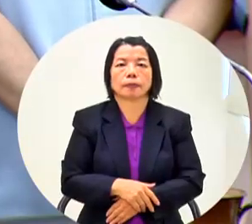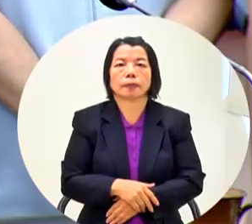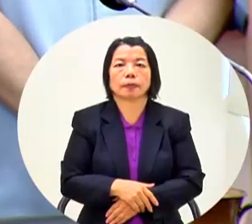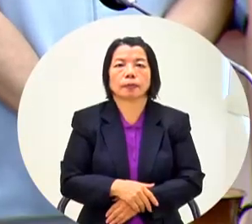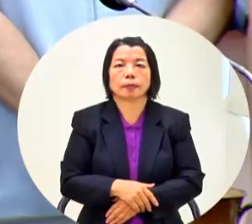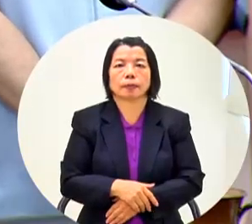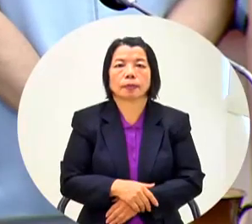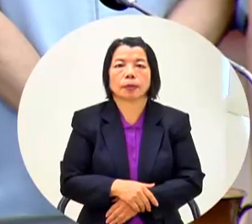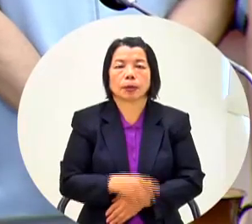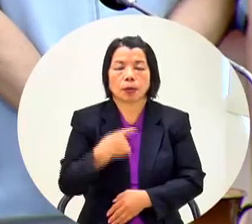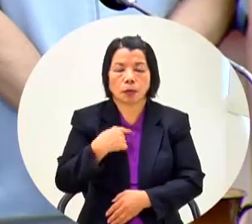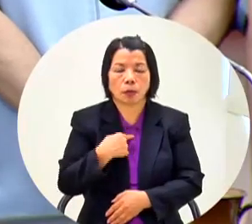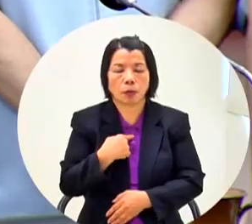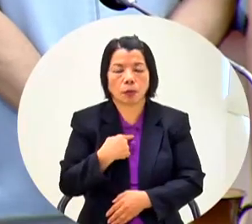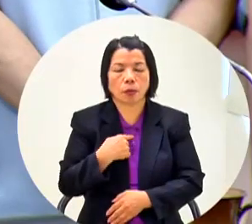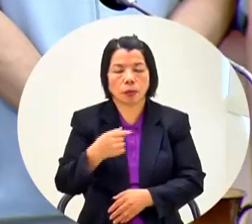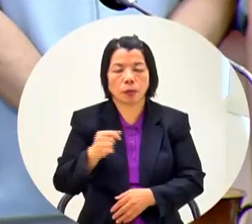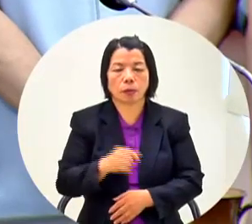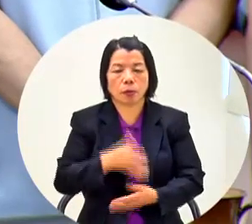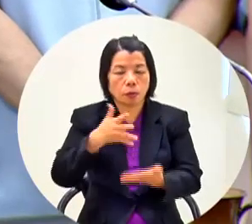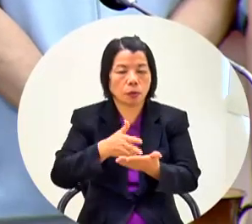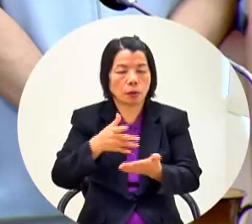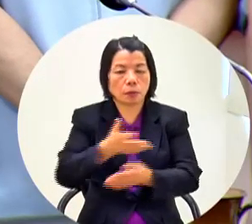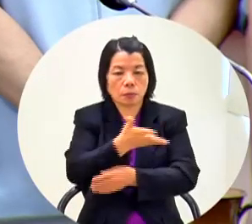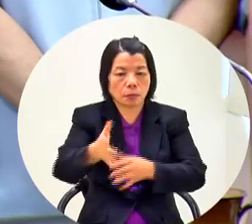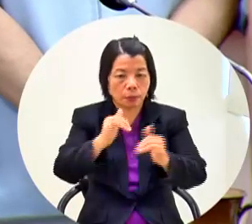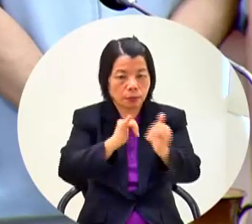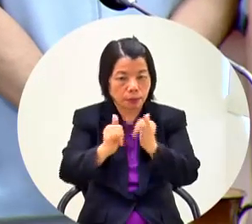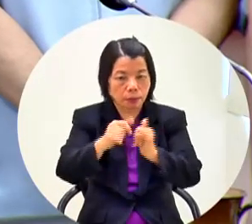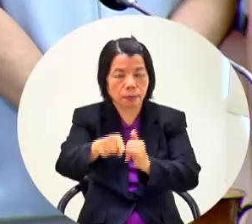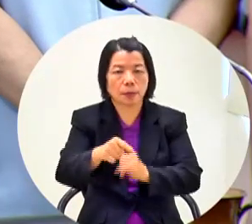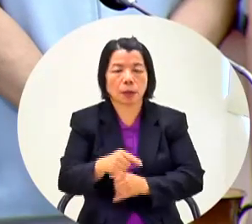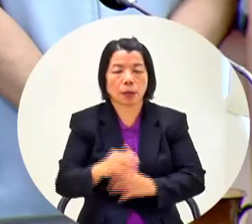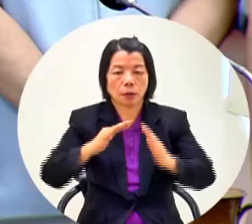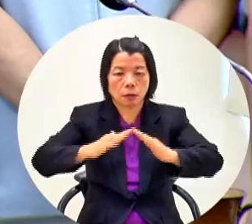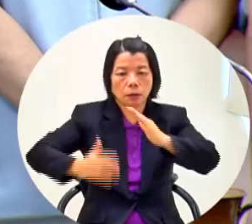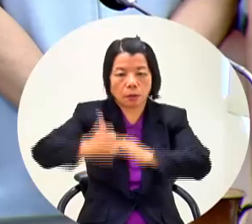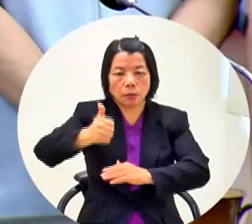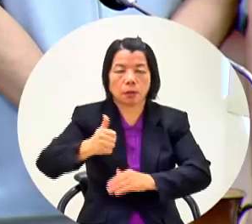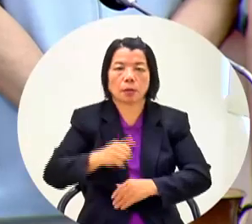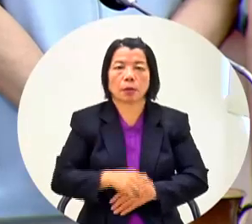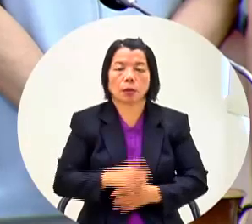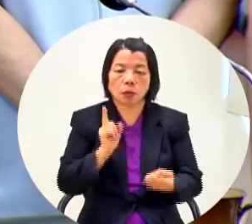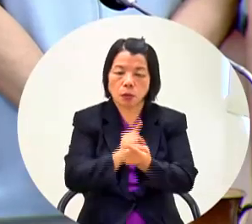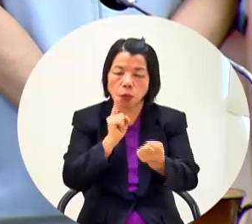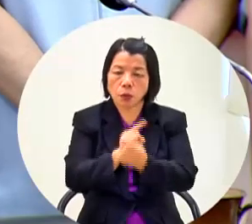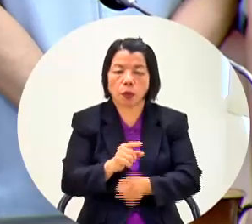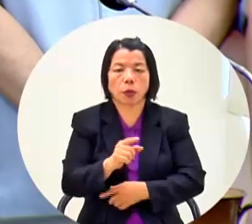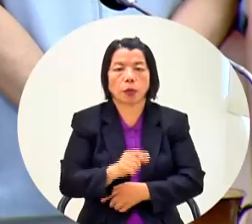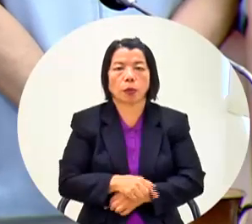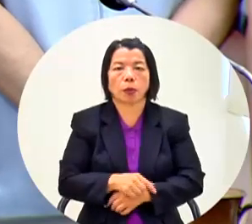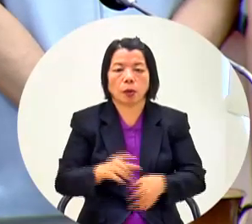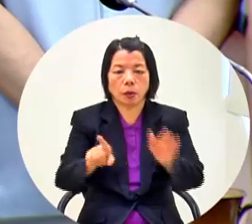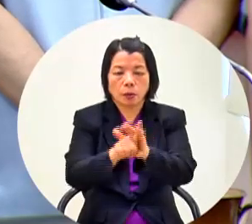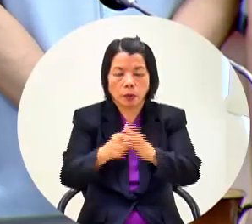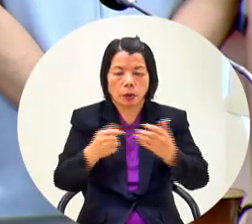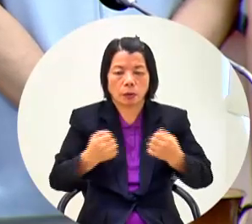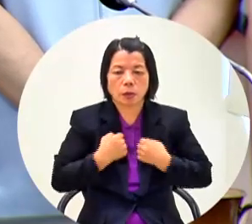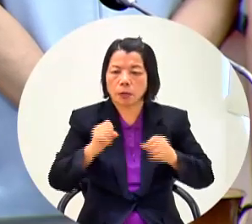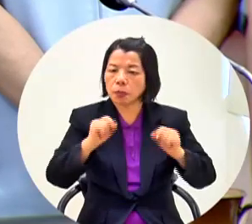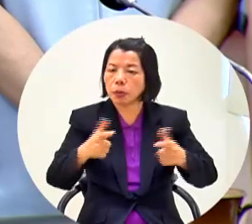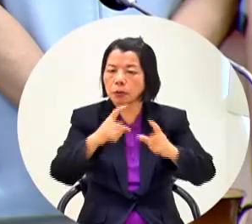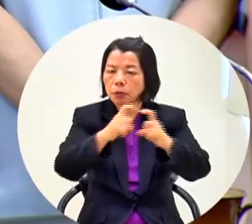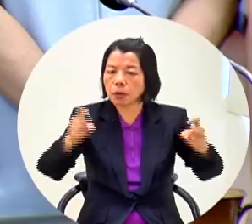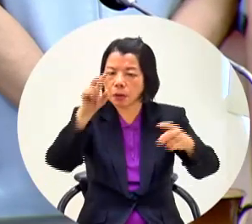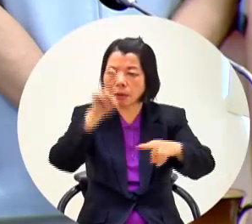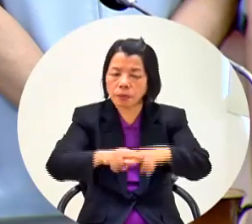得必须要让我们高雄市民了解，市长的所谓兵推不是封城啊，封